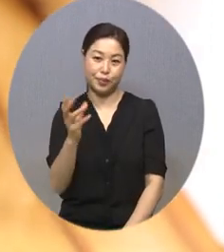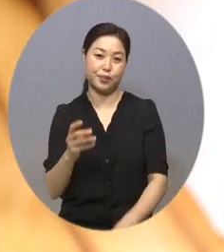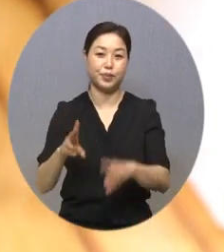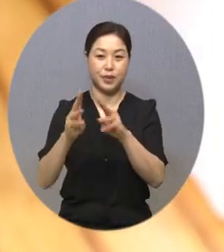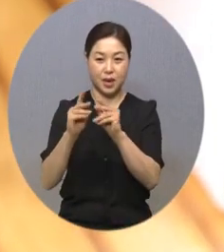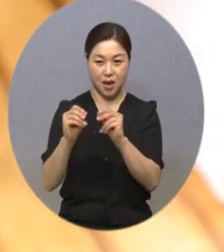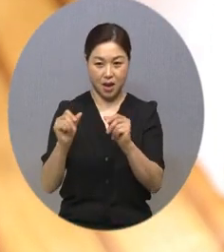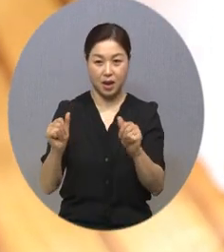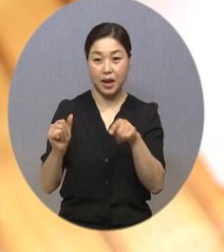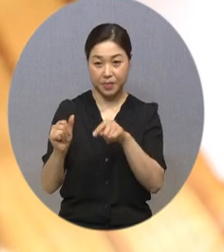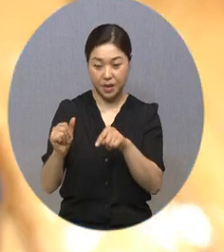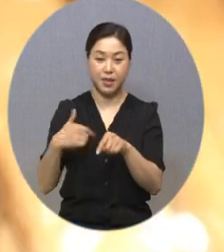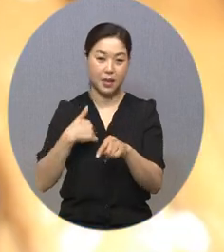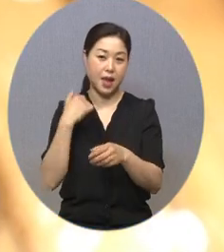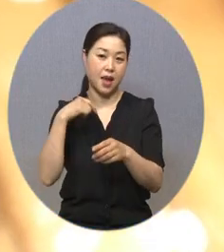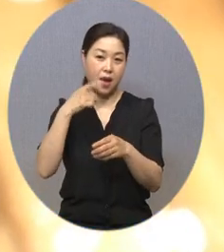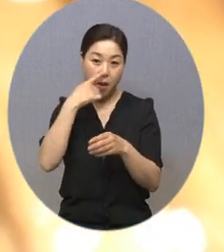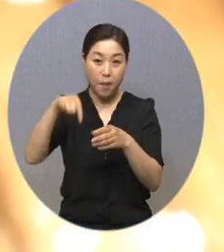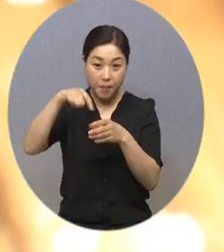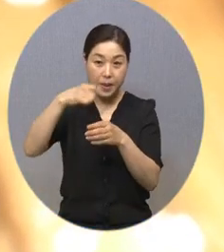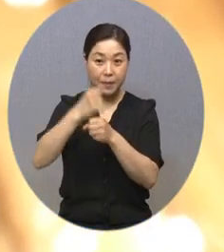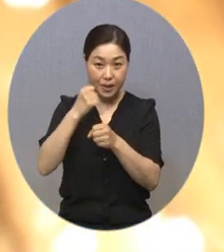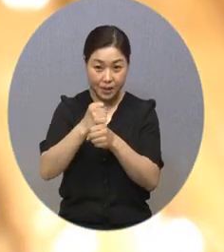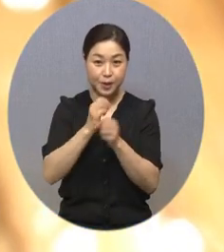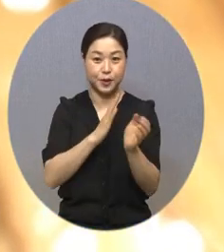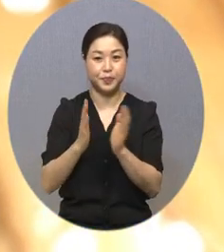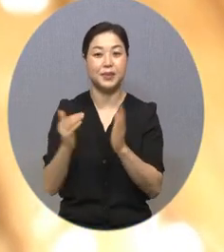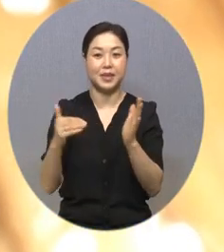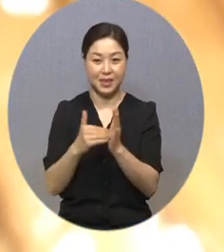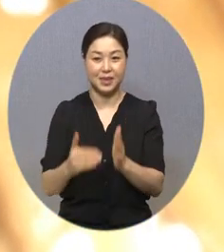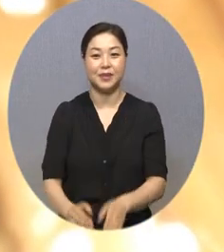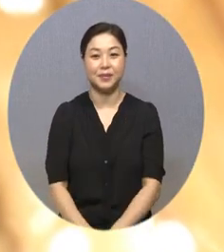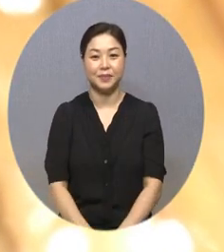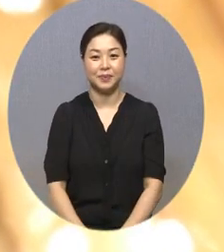안내 카트를 만들지 않습니다 2 빨리 out